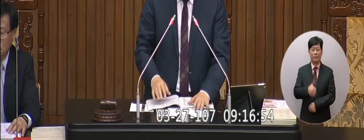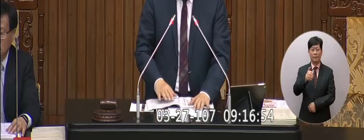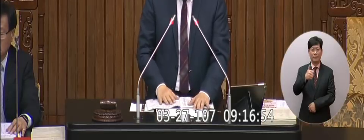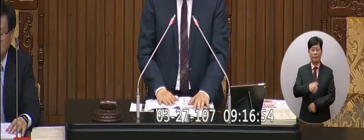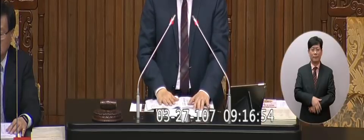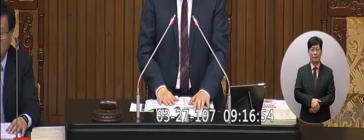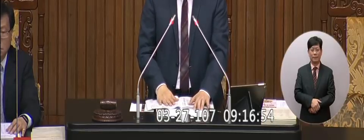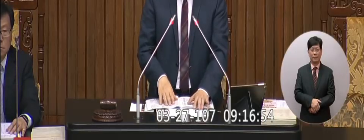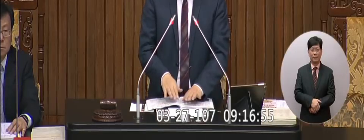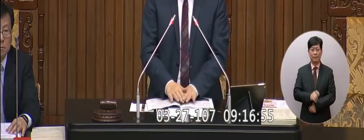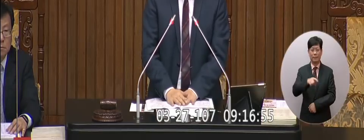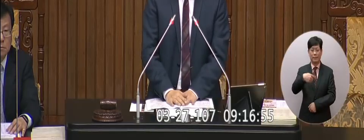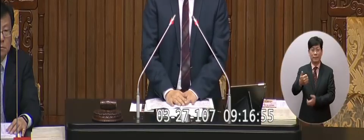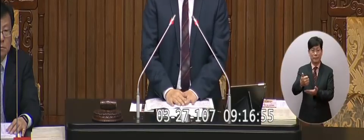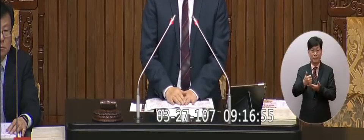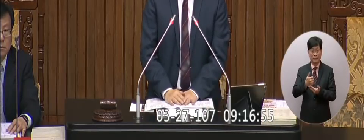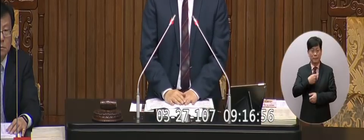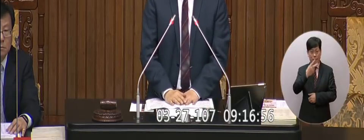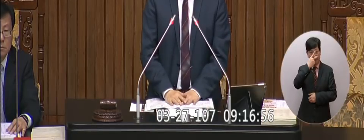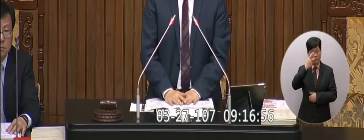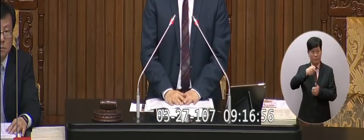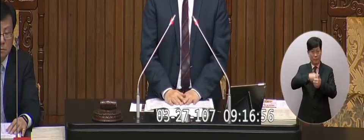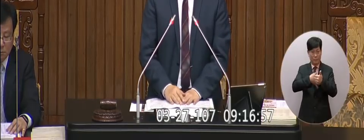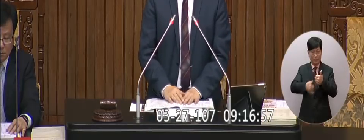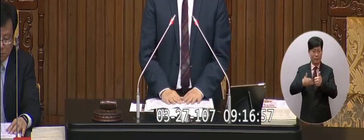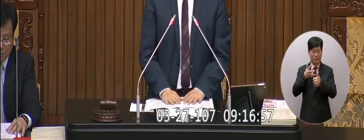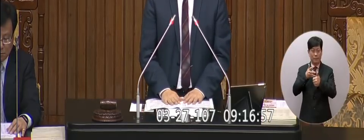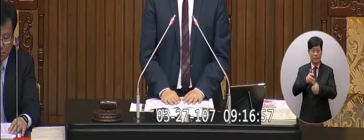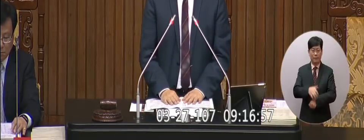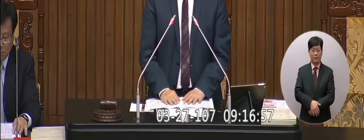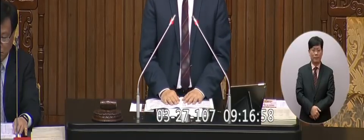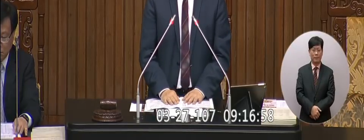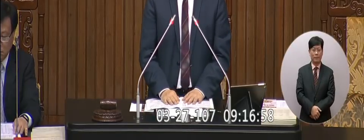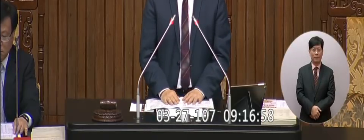谢谢。接着请赖瑞龙委员质询。